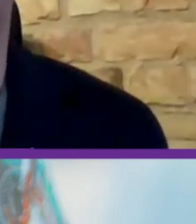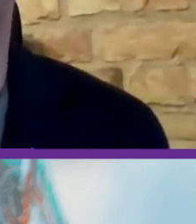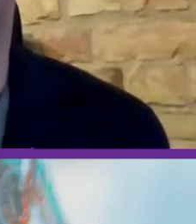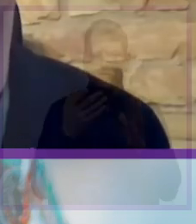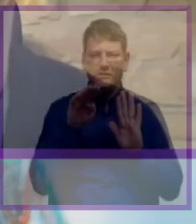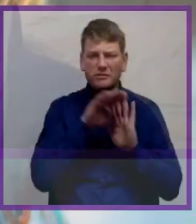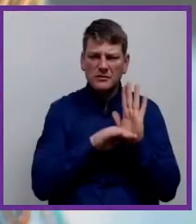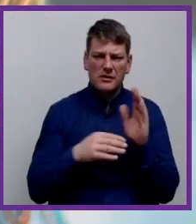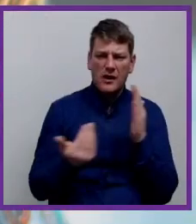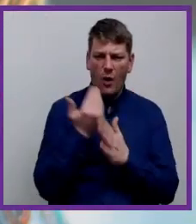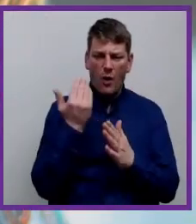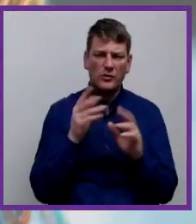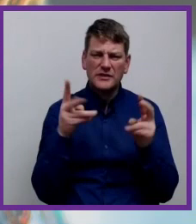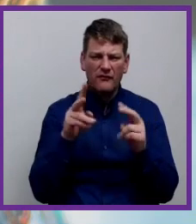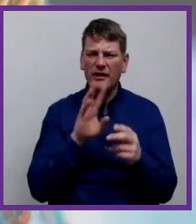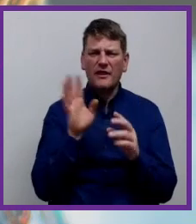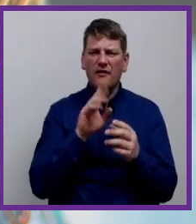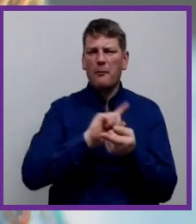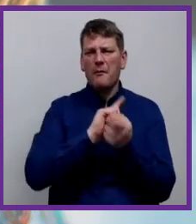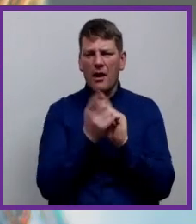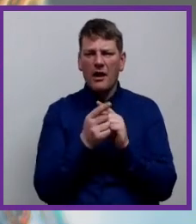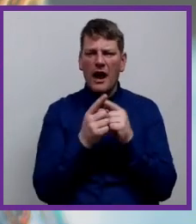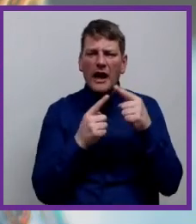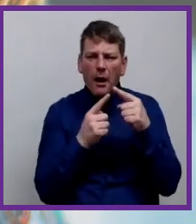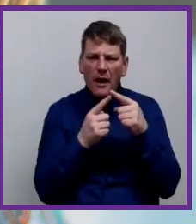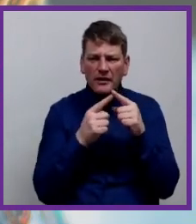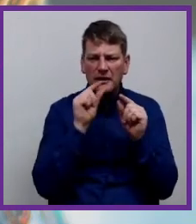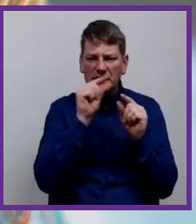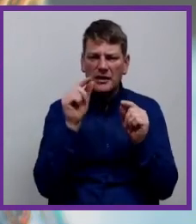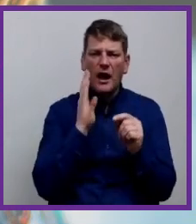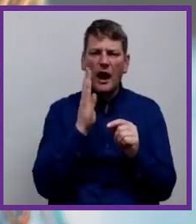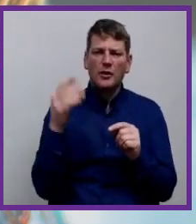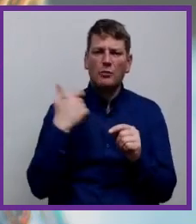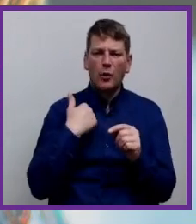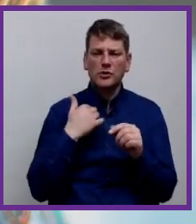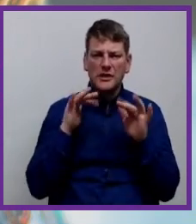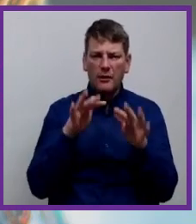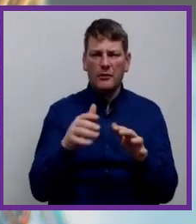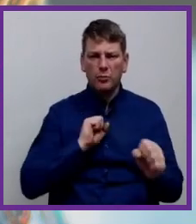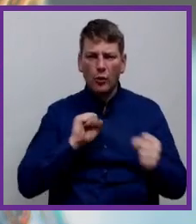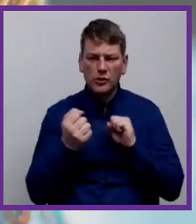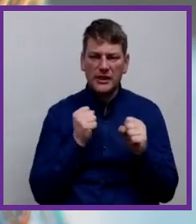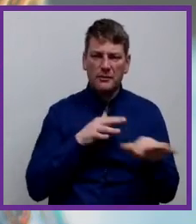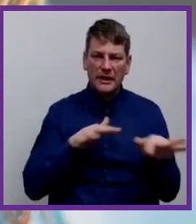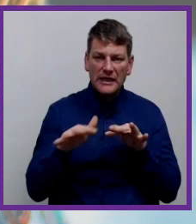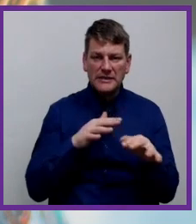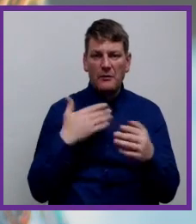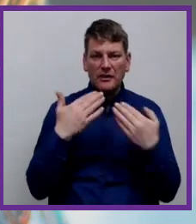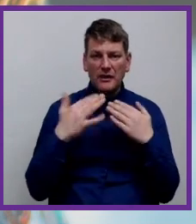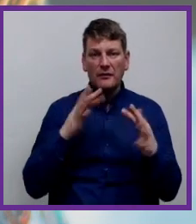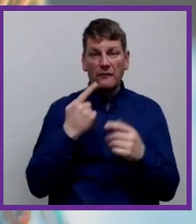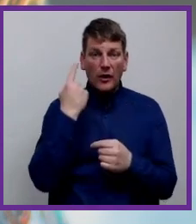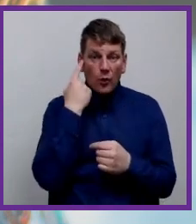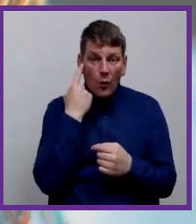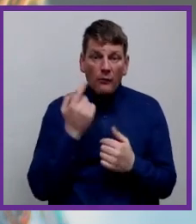pārvērst, tā teikt, tādā gramatismā pilnībā katru mūsu darbību kustību, rīcību, attieksmi vai domu. Bet man liekas, ka